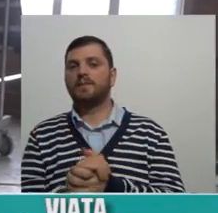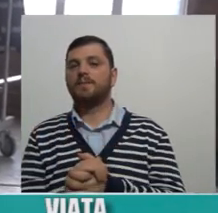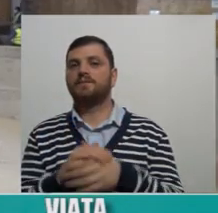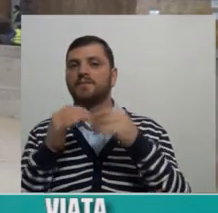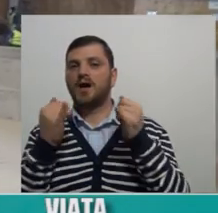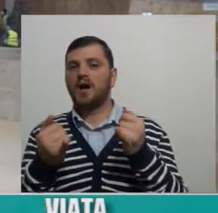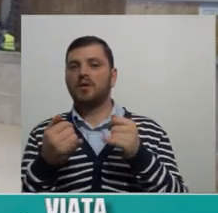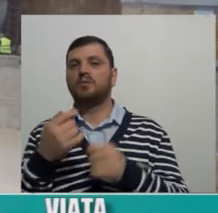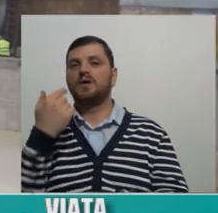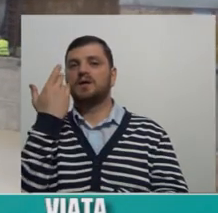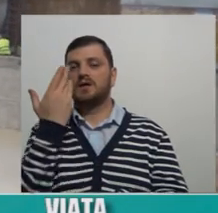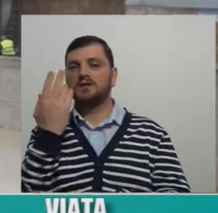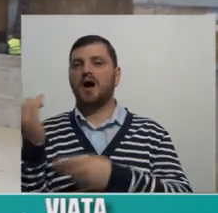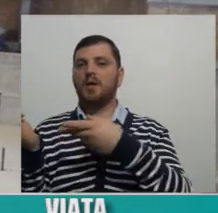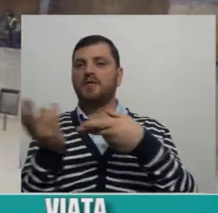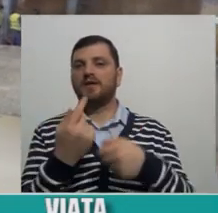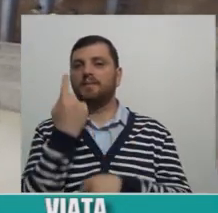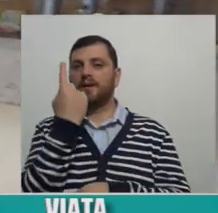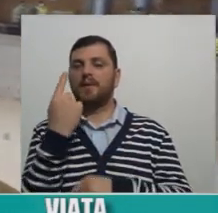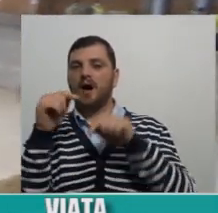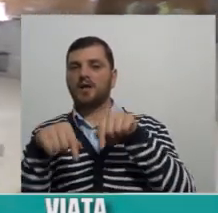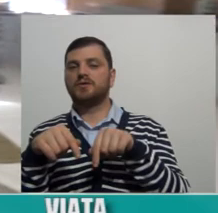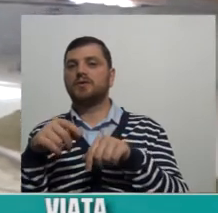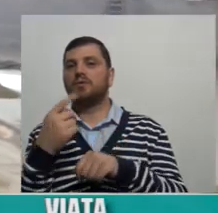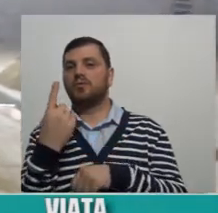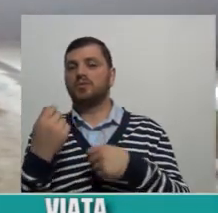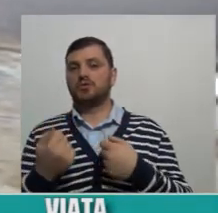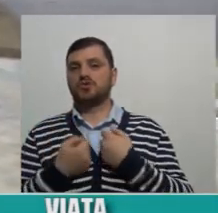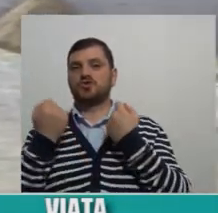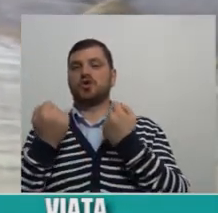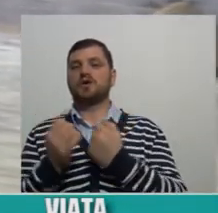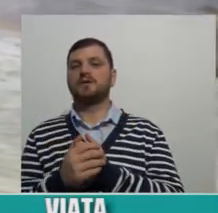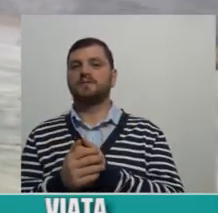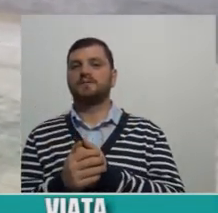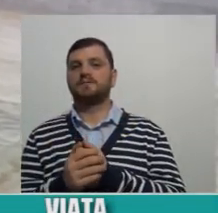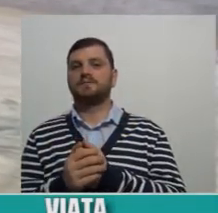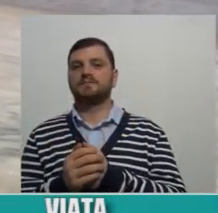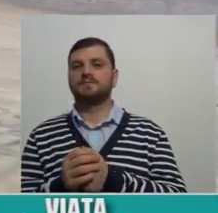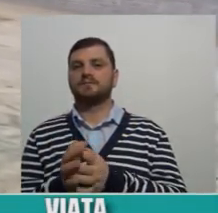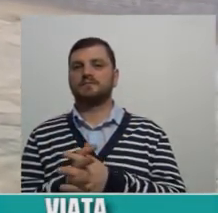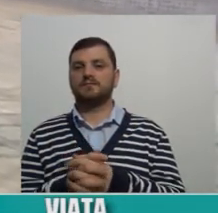necesare. Acum, eu când am venit prima dată aici, am avut un șoc, pentru că